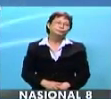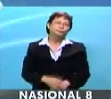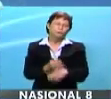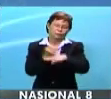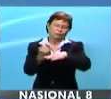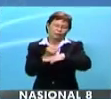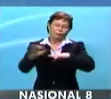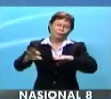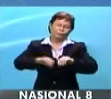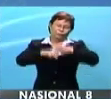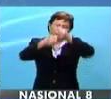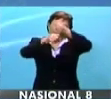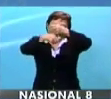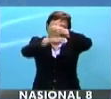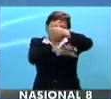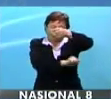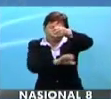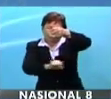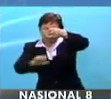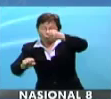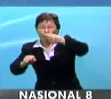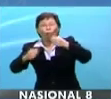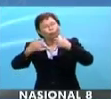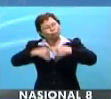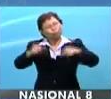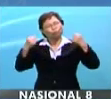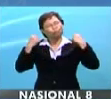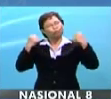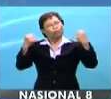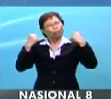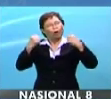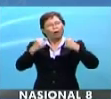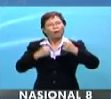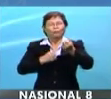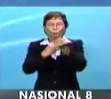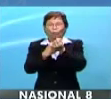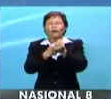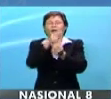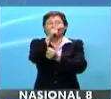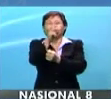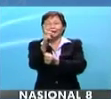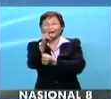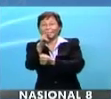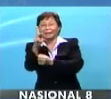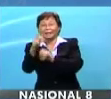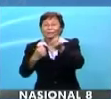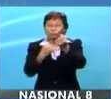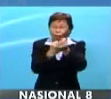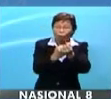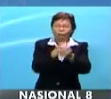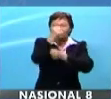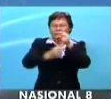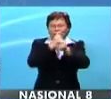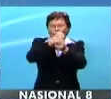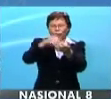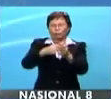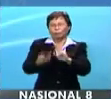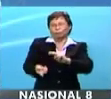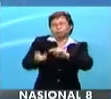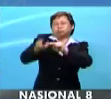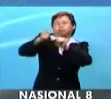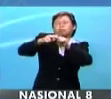Industri franchise negara terus kukuh dengan sumbangan kepada keluaran dalam negara kasar KDNK tahun ini dijangka